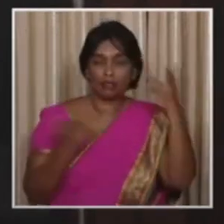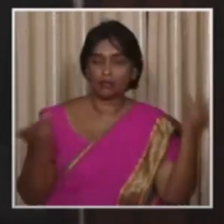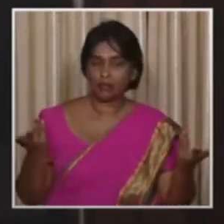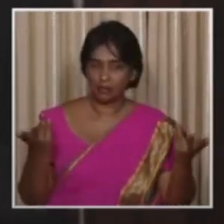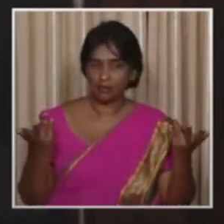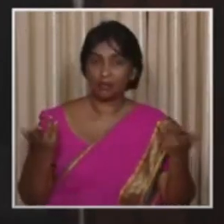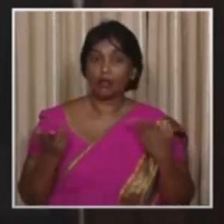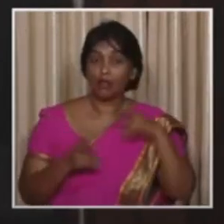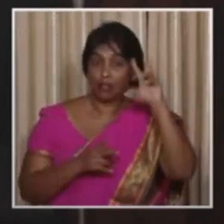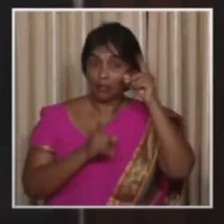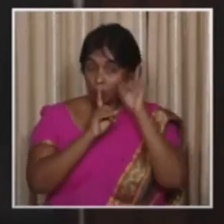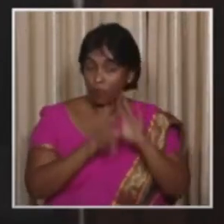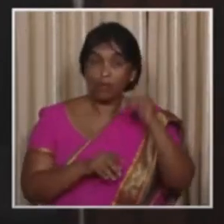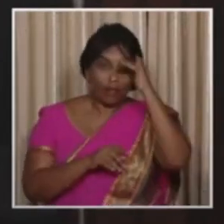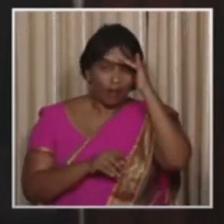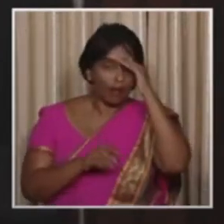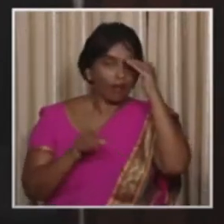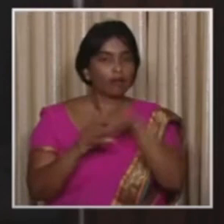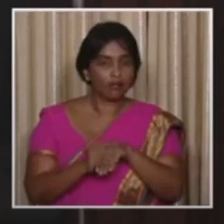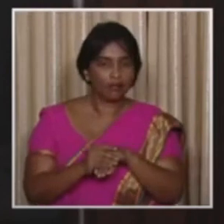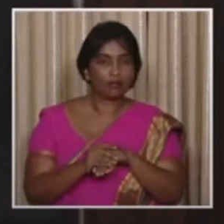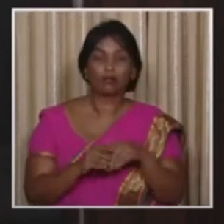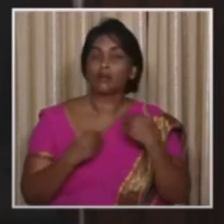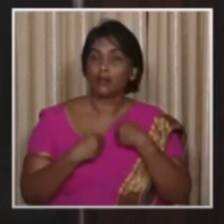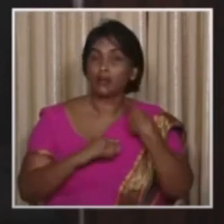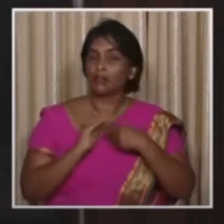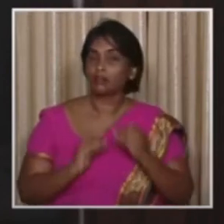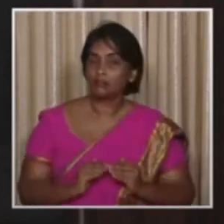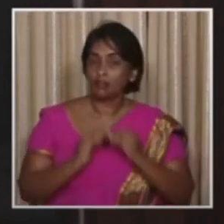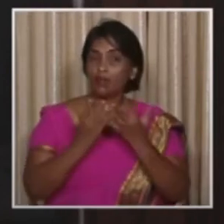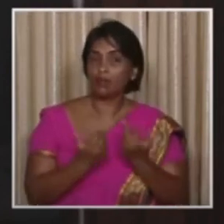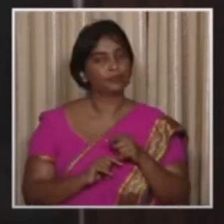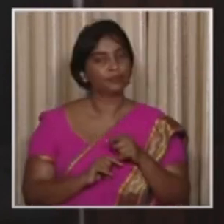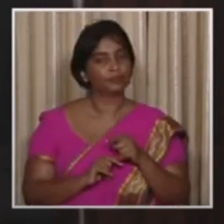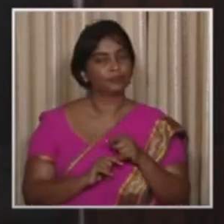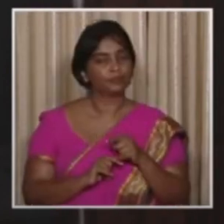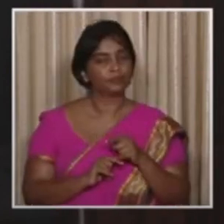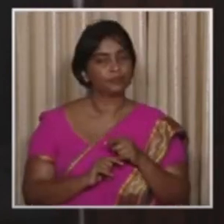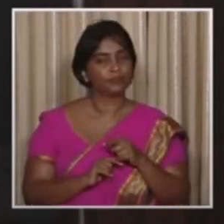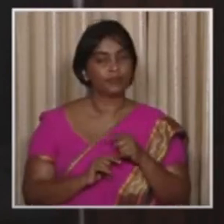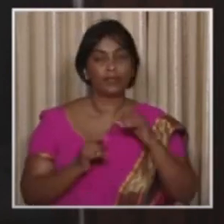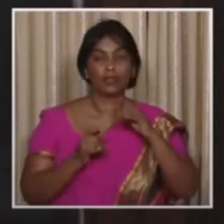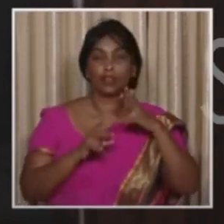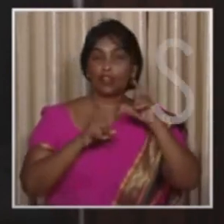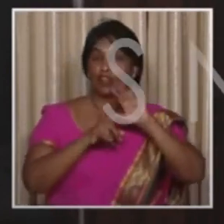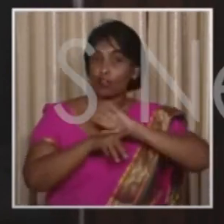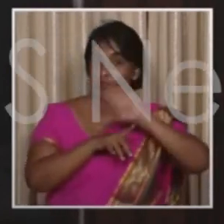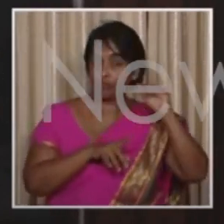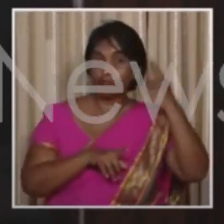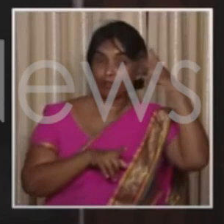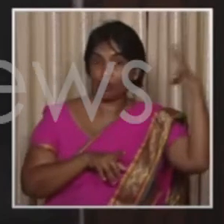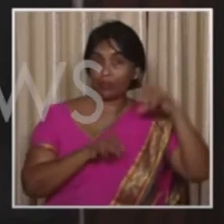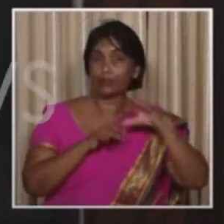අපිට අපේ දර්ශනයක් තියෙන නායකයෝ හිටියට අපේ රට ඩෙවලොප් කරන්න අවශ්‍ය කරන දර්ශනය නැහැ සාජවල